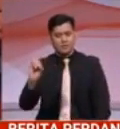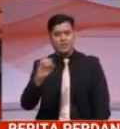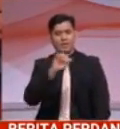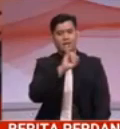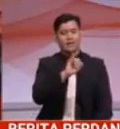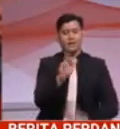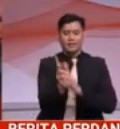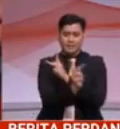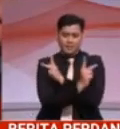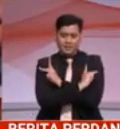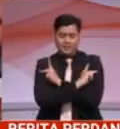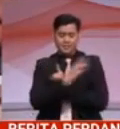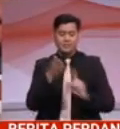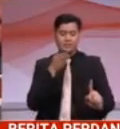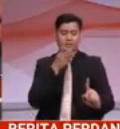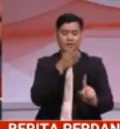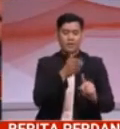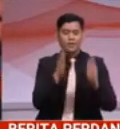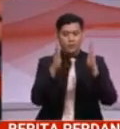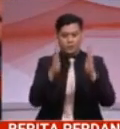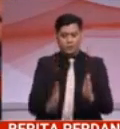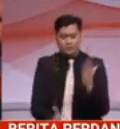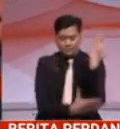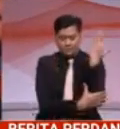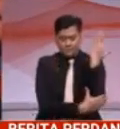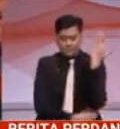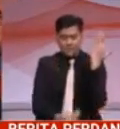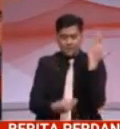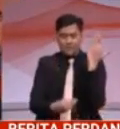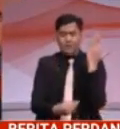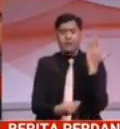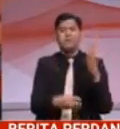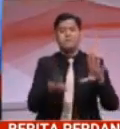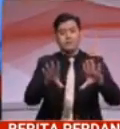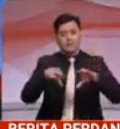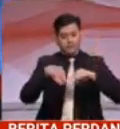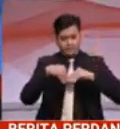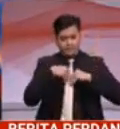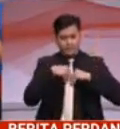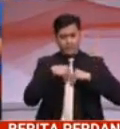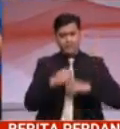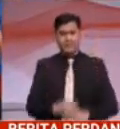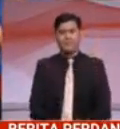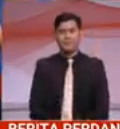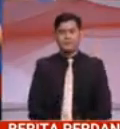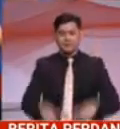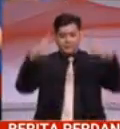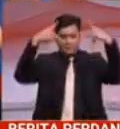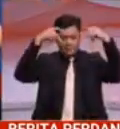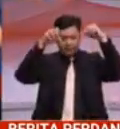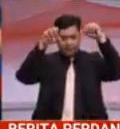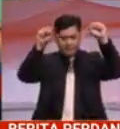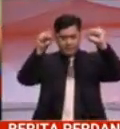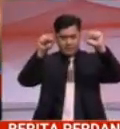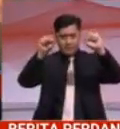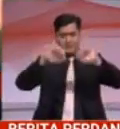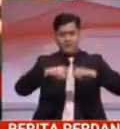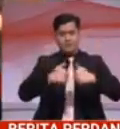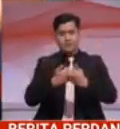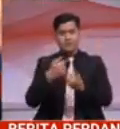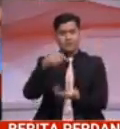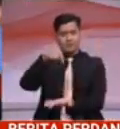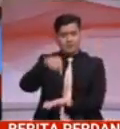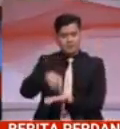iKasih, menyasar golongan asnaf sebagai penerima. Presiden iKasih Lokman Ishak berkata idea menganjurkan free market